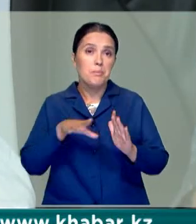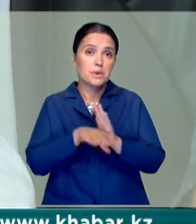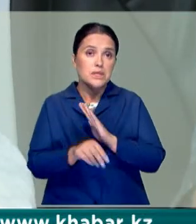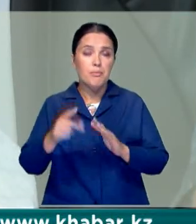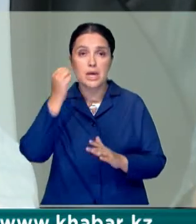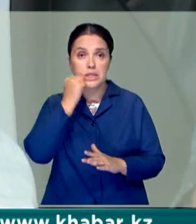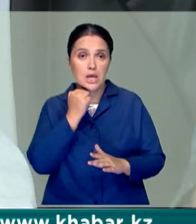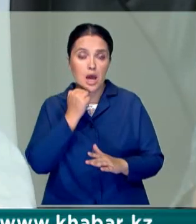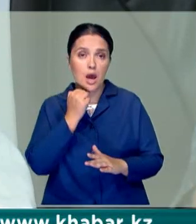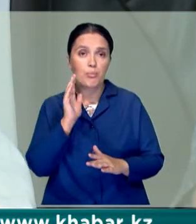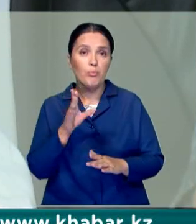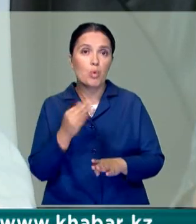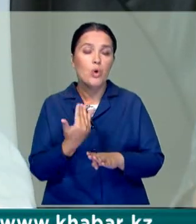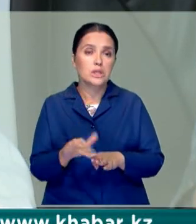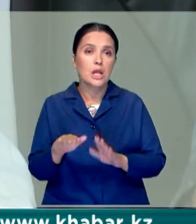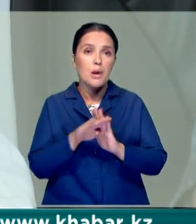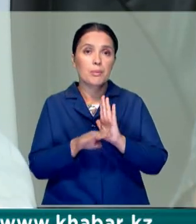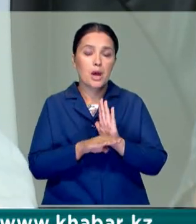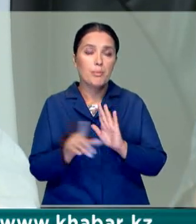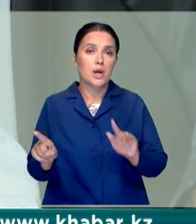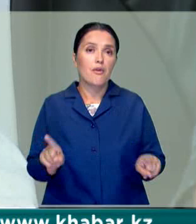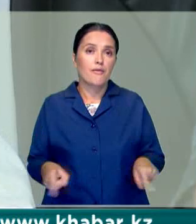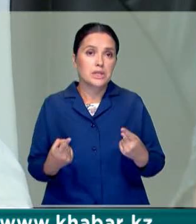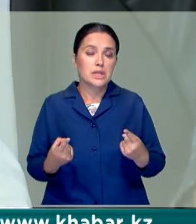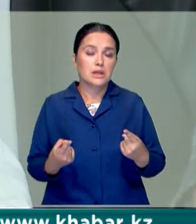да, и будем по отдельной программе его